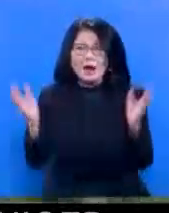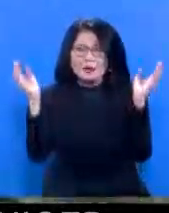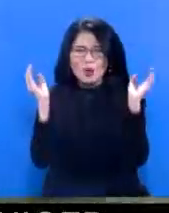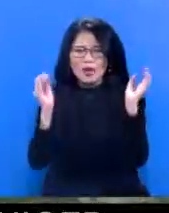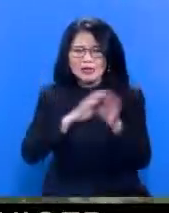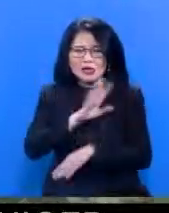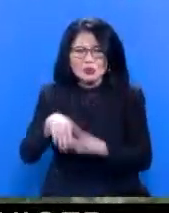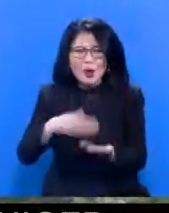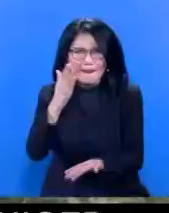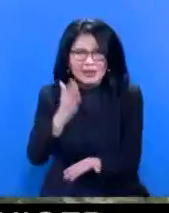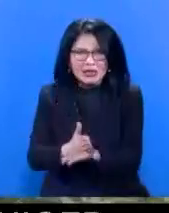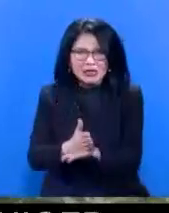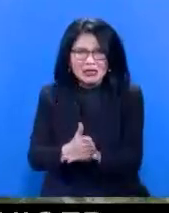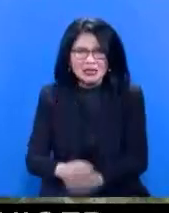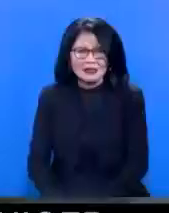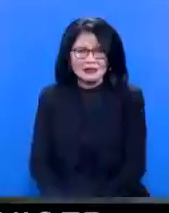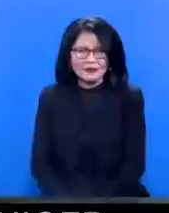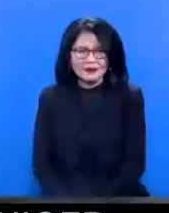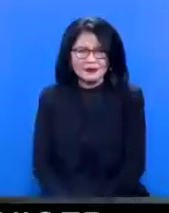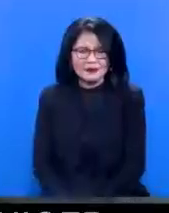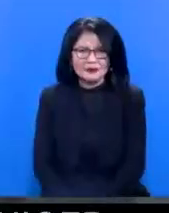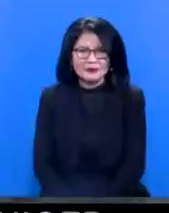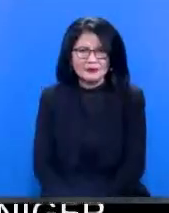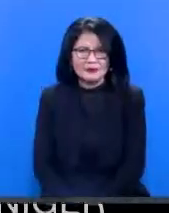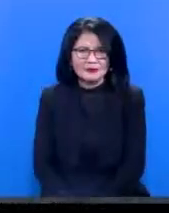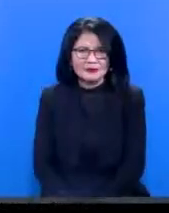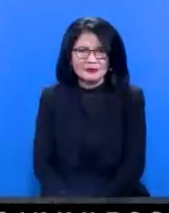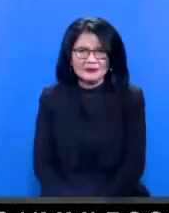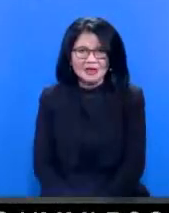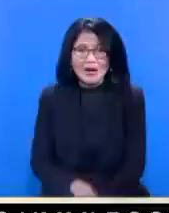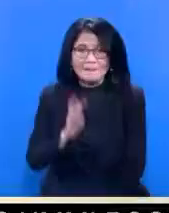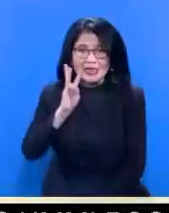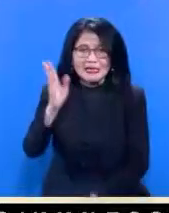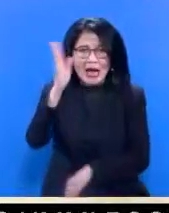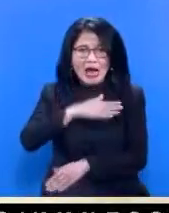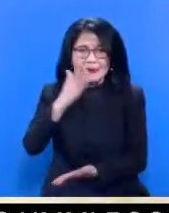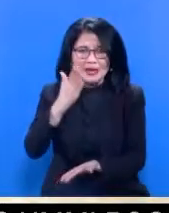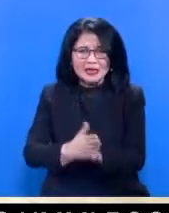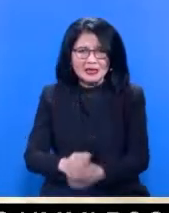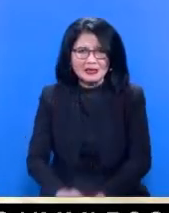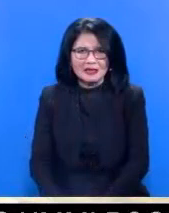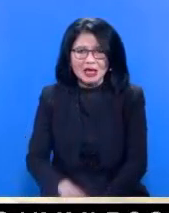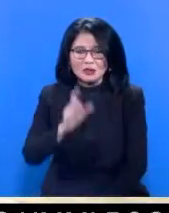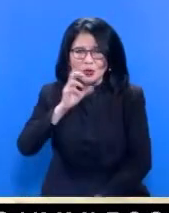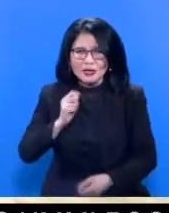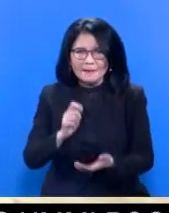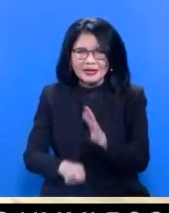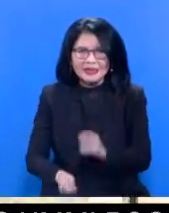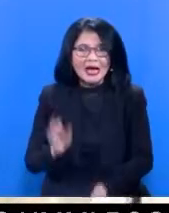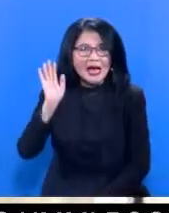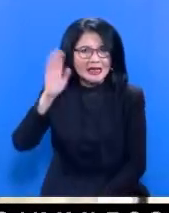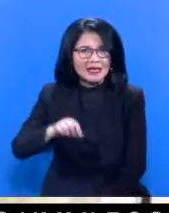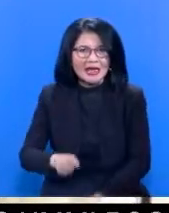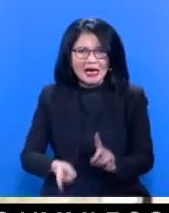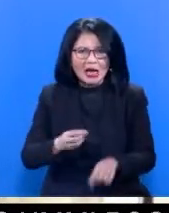berproduksi akibat tingginya harga kedelai impor. Pemogokan dilakukan selama 3 hari. Para produsen akan kembali beroperasi